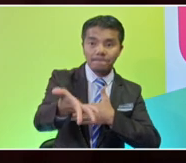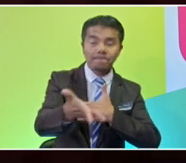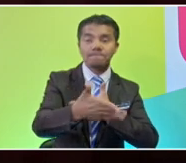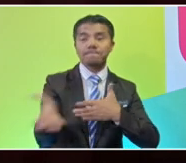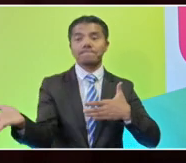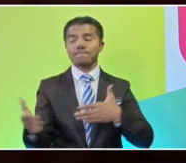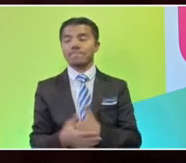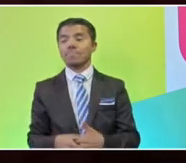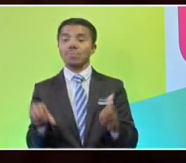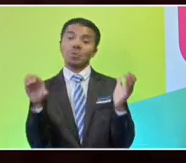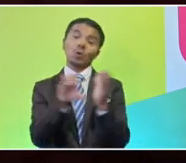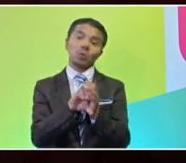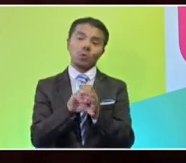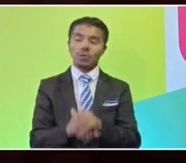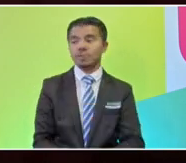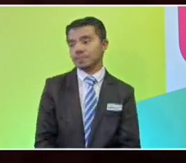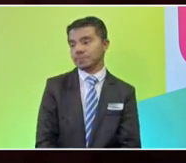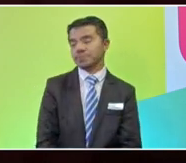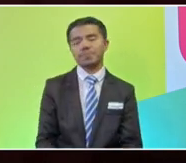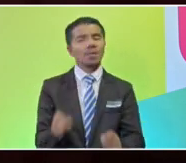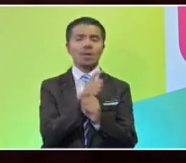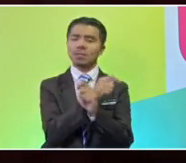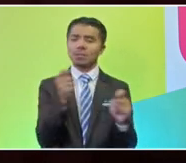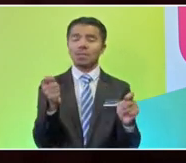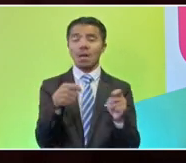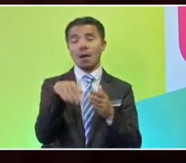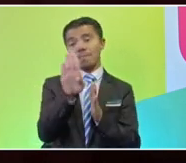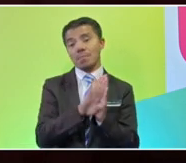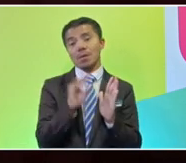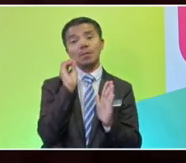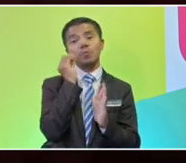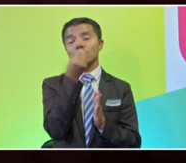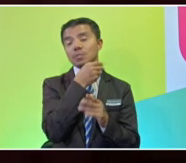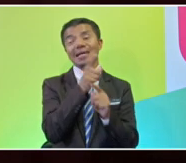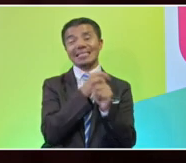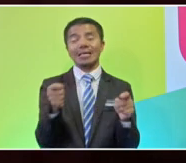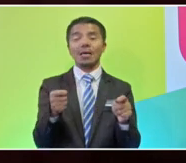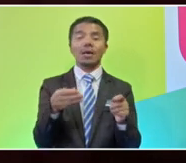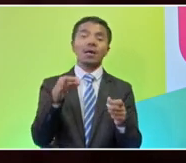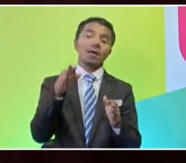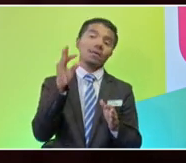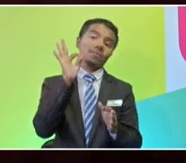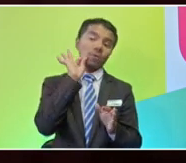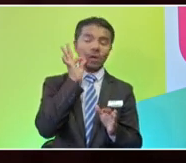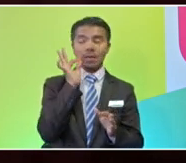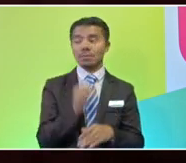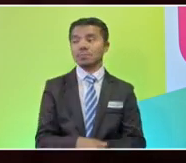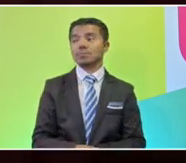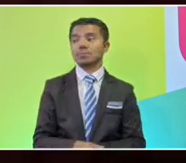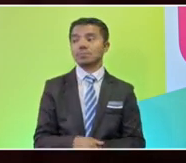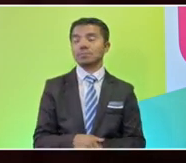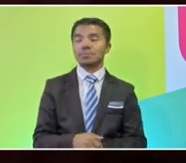kabar tidak berbunga dia tidak berbunga Oke kemudian kita tinggal rumput